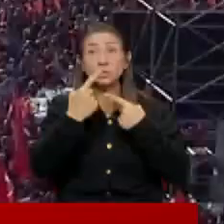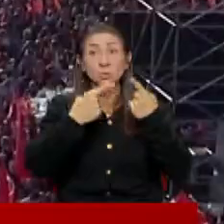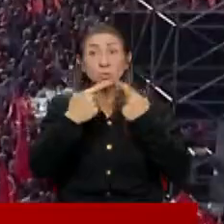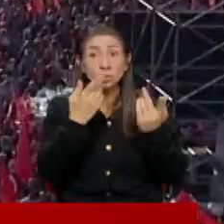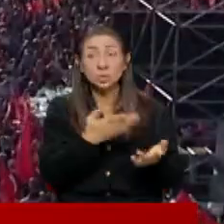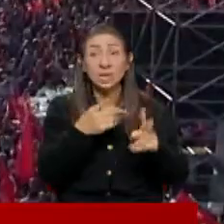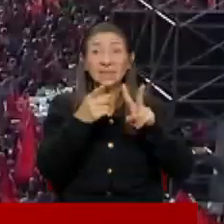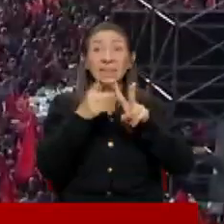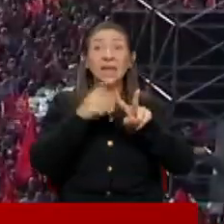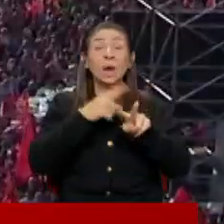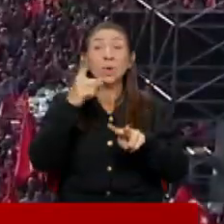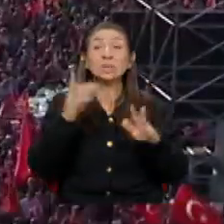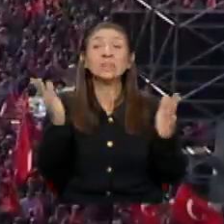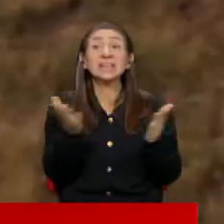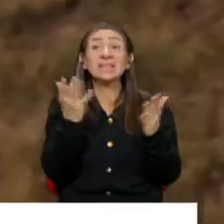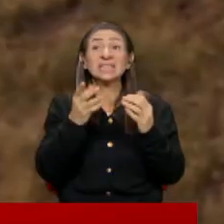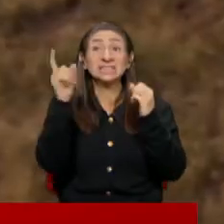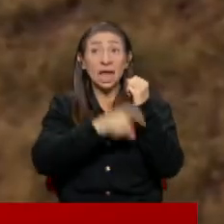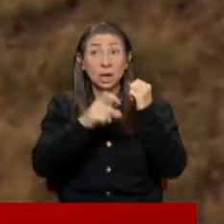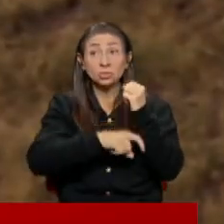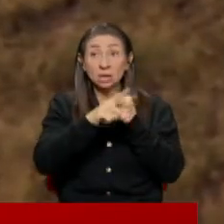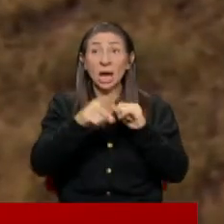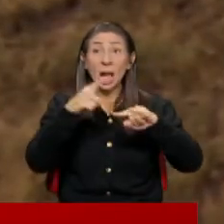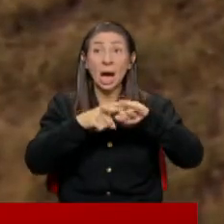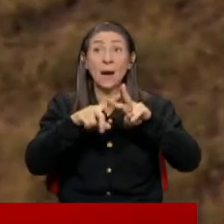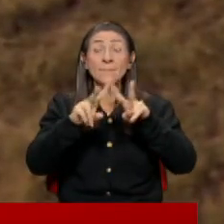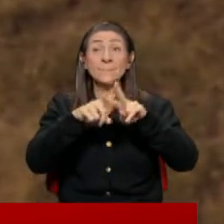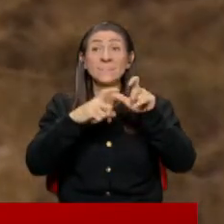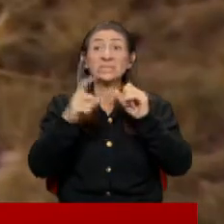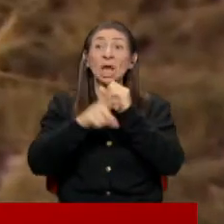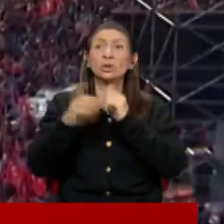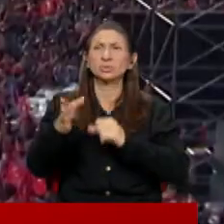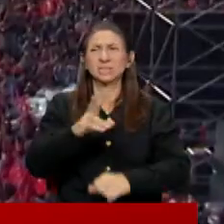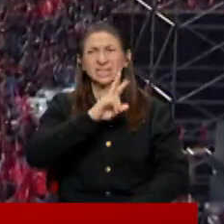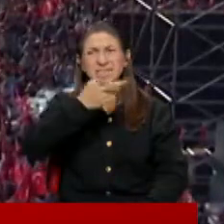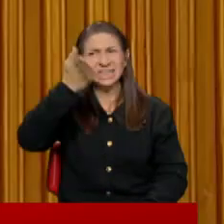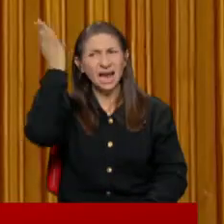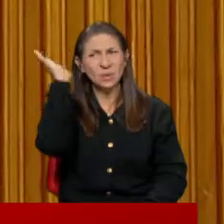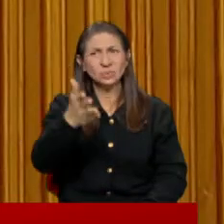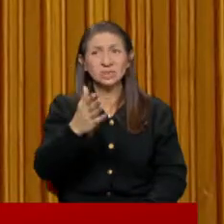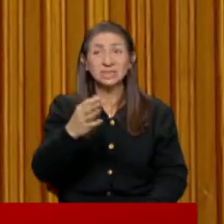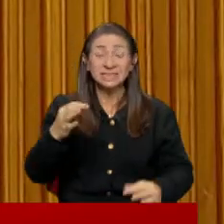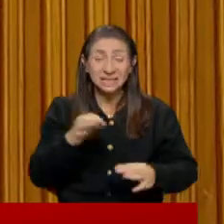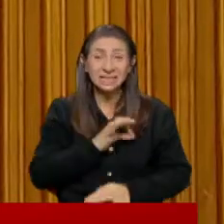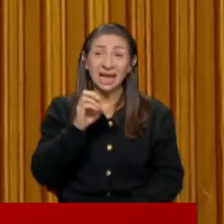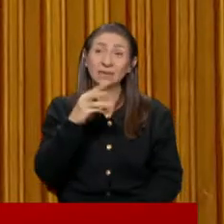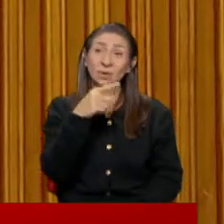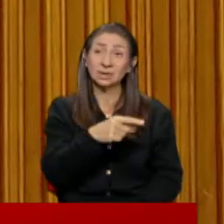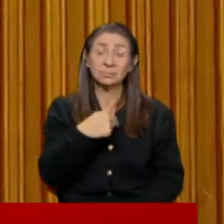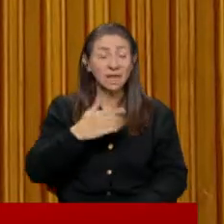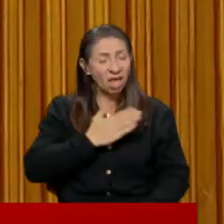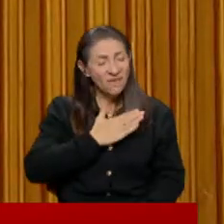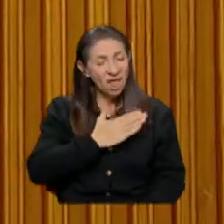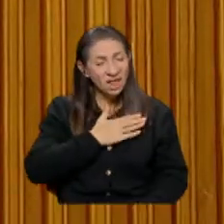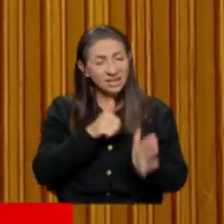ediyorsun? Netanyahu nasıl teröristse Hamas da teröristmiş. Yazıklar olsun. Sayın Erdoğan, biz